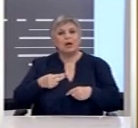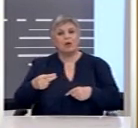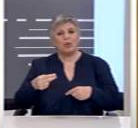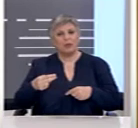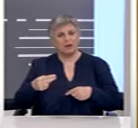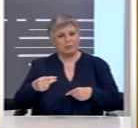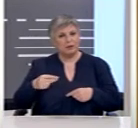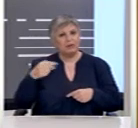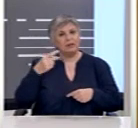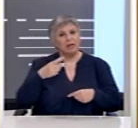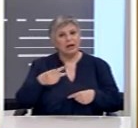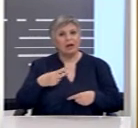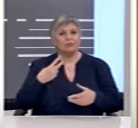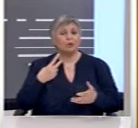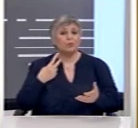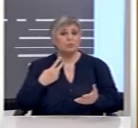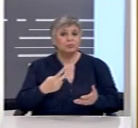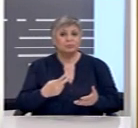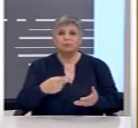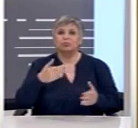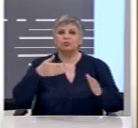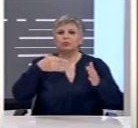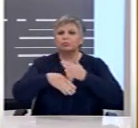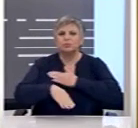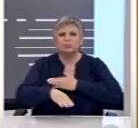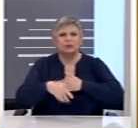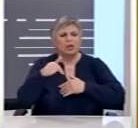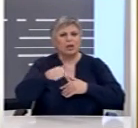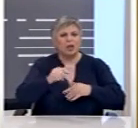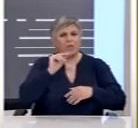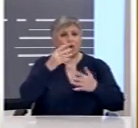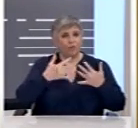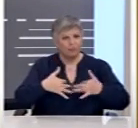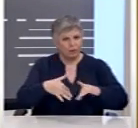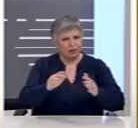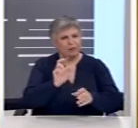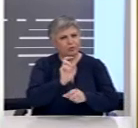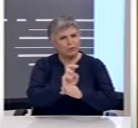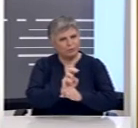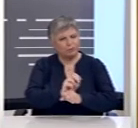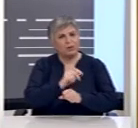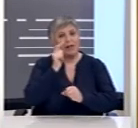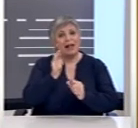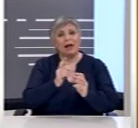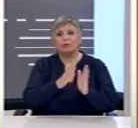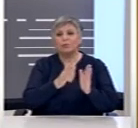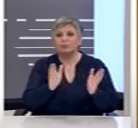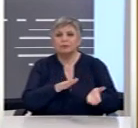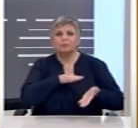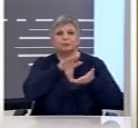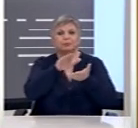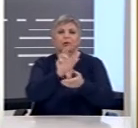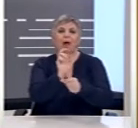του φακέλου της Κύπρου εντοπίστηκαν σε διάφορα σημεία στα υπόγεια της Βουλής, συγκεντρώθηκε, ταξινομήθηκε και αποθηκεύτηκε σε κατάλληλο χώρο.